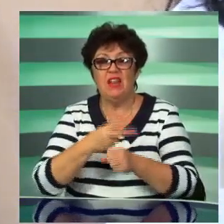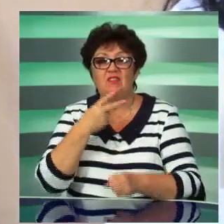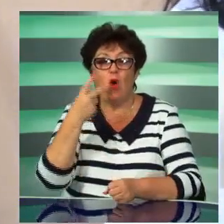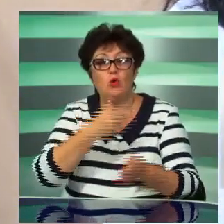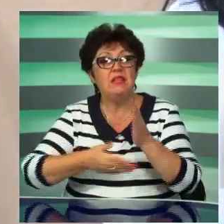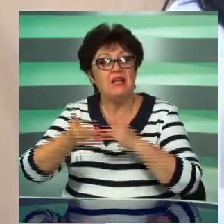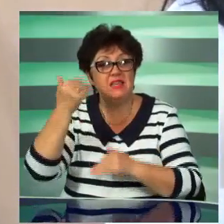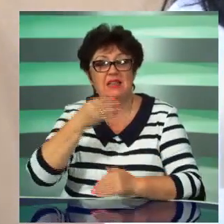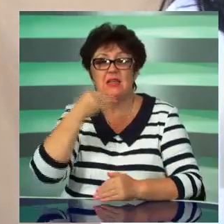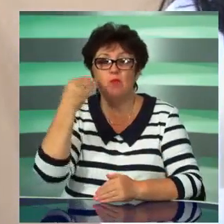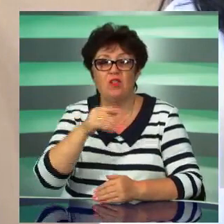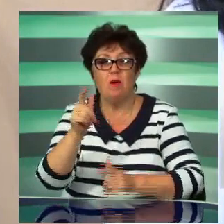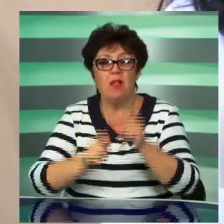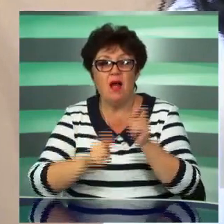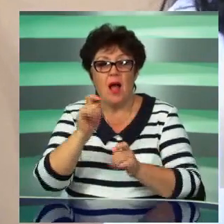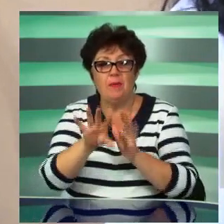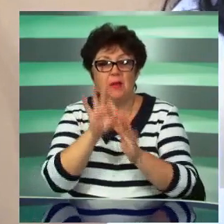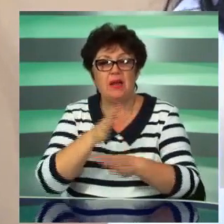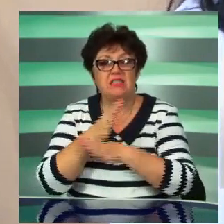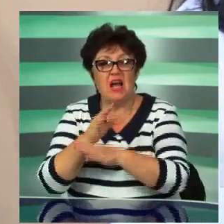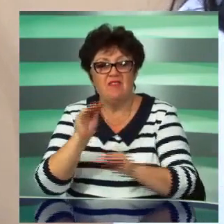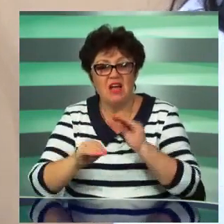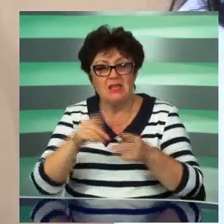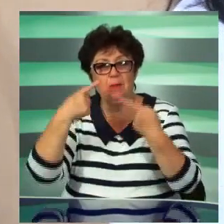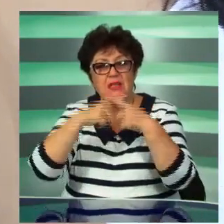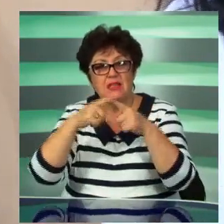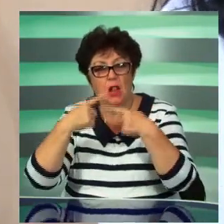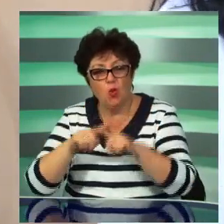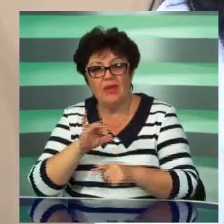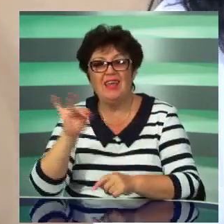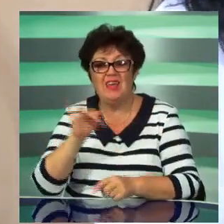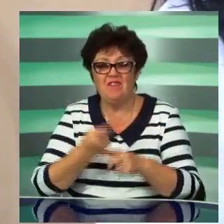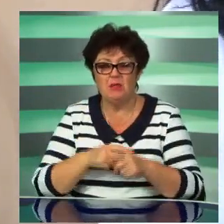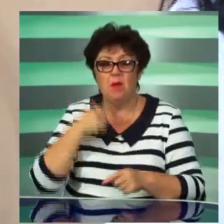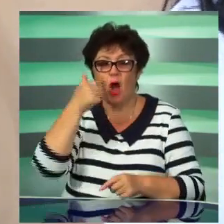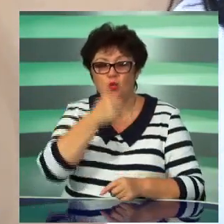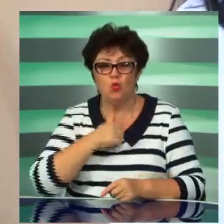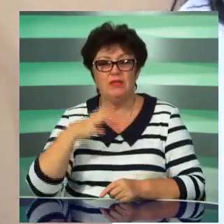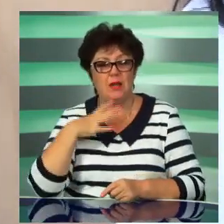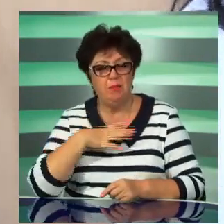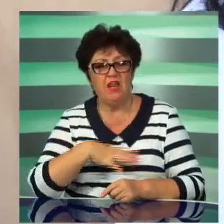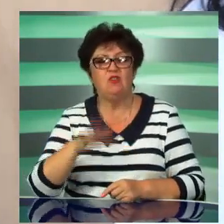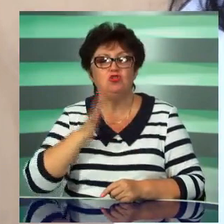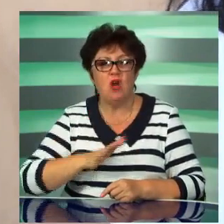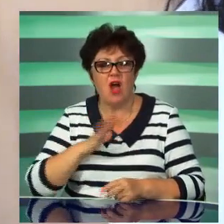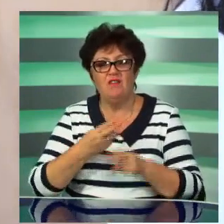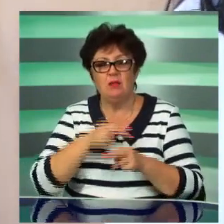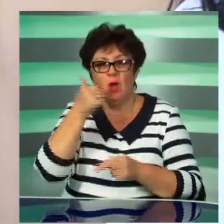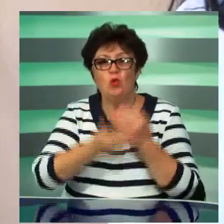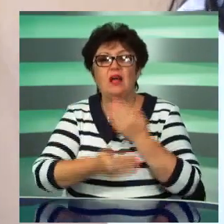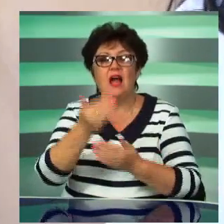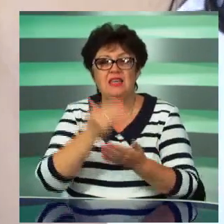назад. Из отборного молока подобрали закваски по определенной технологии. И в этом году, терпеливо мы ждали, в этом году